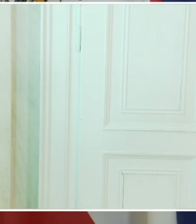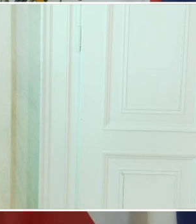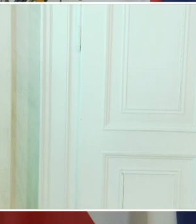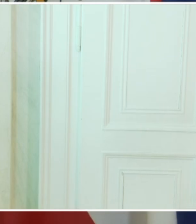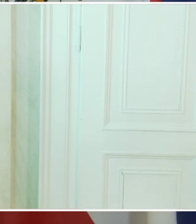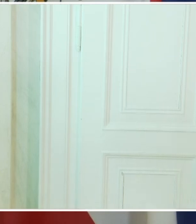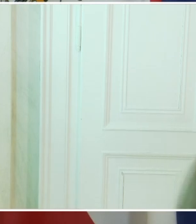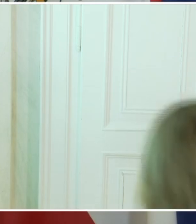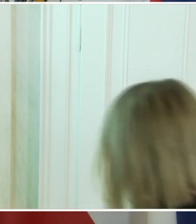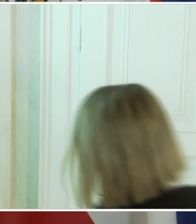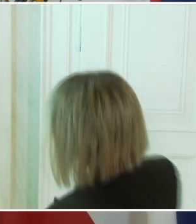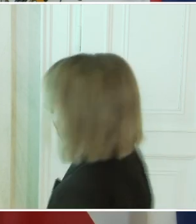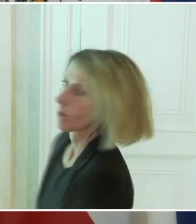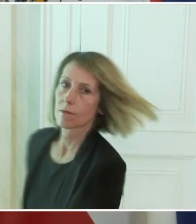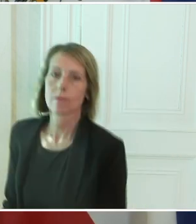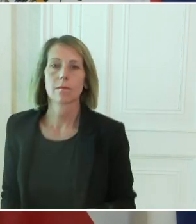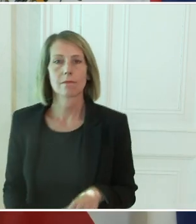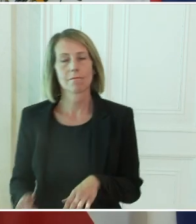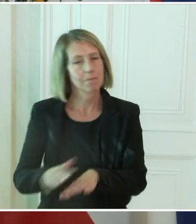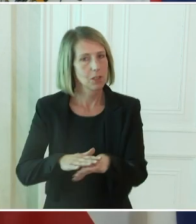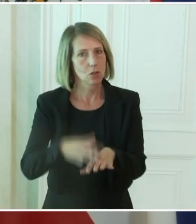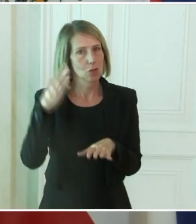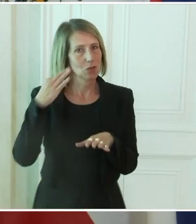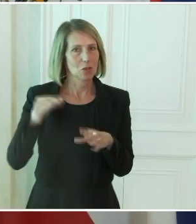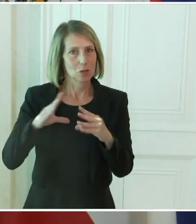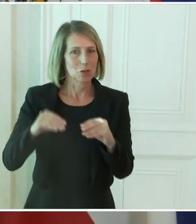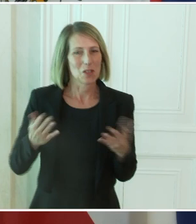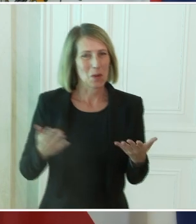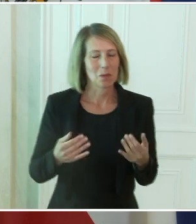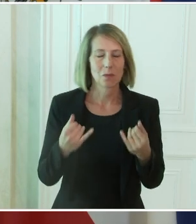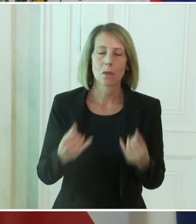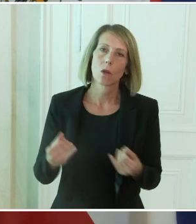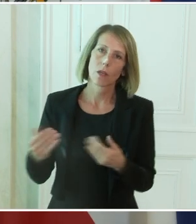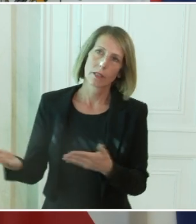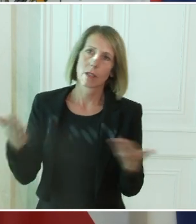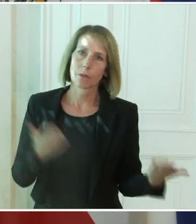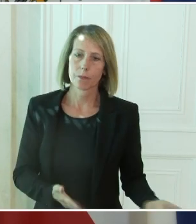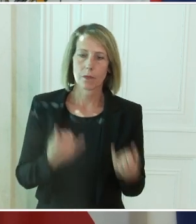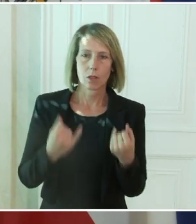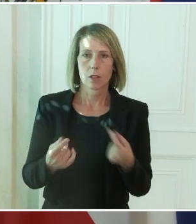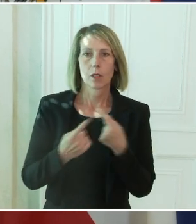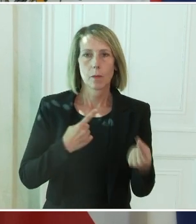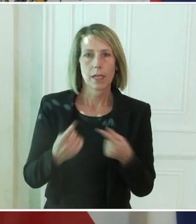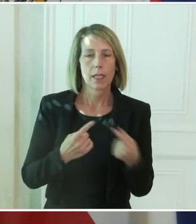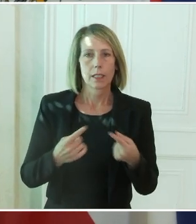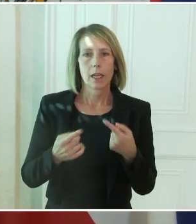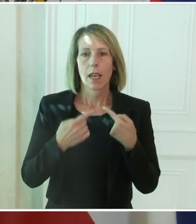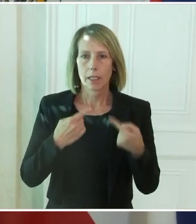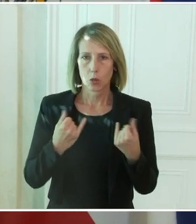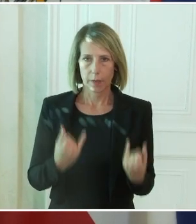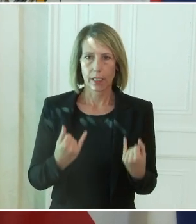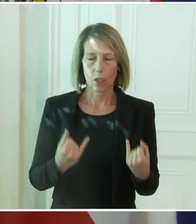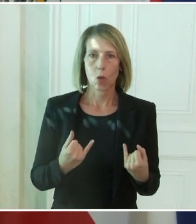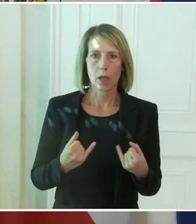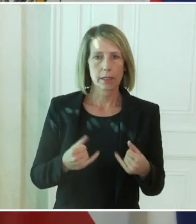Hintergrund, dass er mit jemandem stattfindet, der aus einem Land kommt, wo aktuell Krieg herrscht. Ich möchte mich daher ganz zu